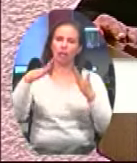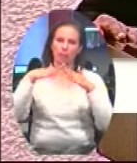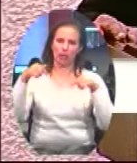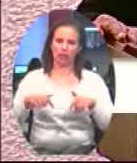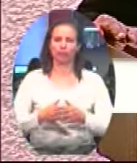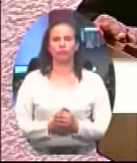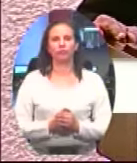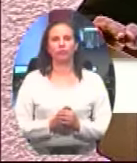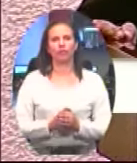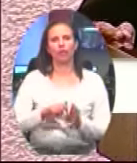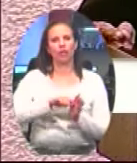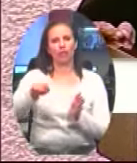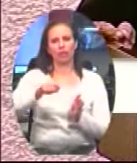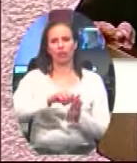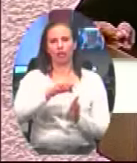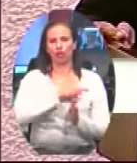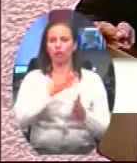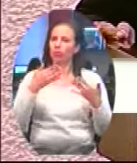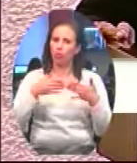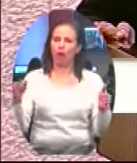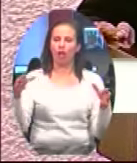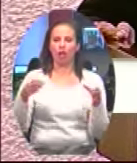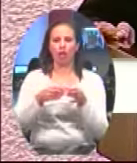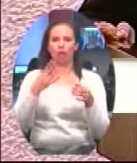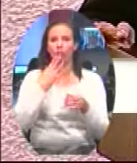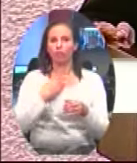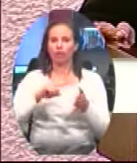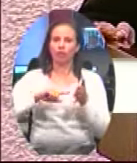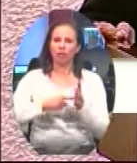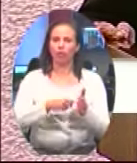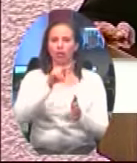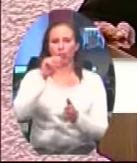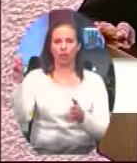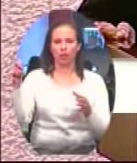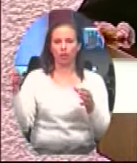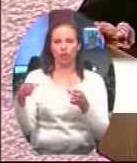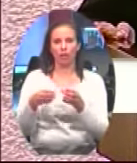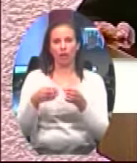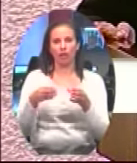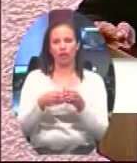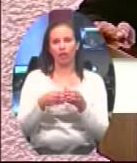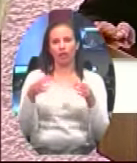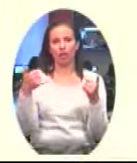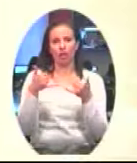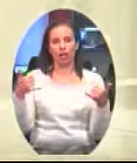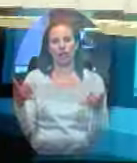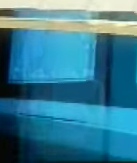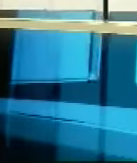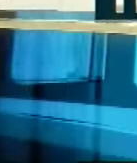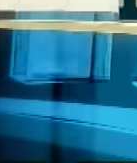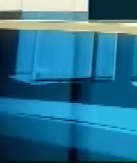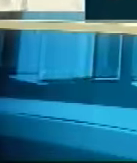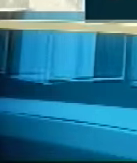דלתי תהיה פתוחה לכל עם ישראל, ואתמקד בנושאים החברתיים, ובכלל נושא הרווחה הקרובים לליבי.